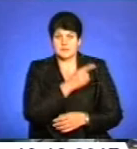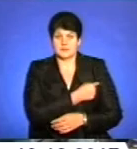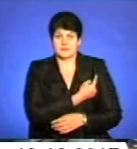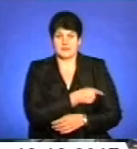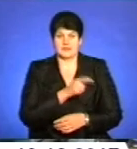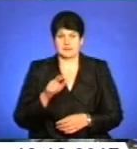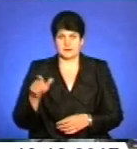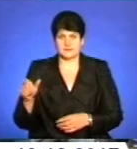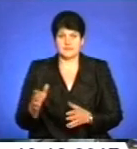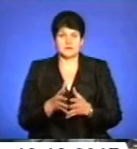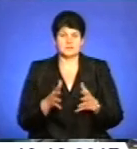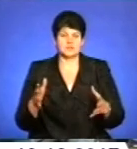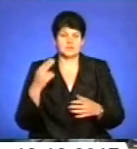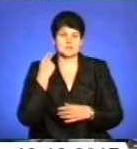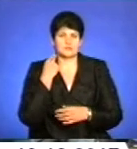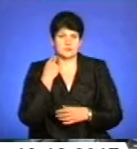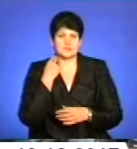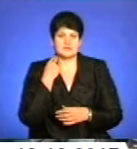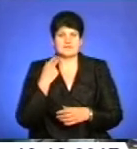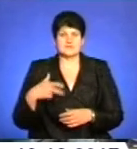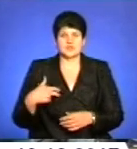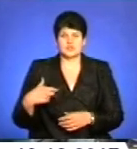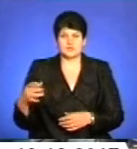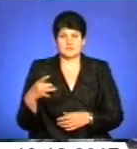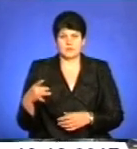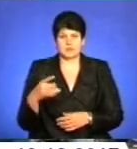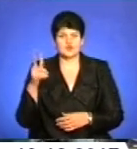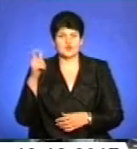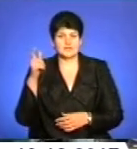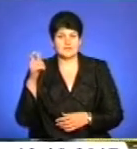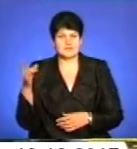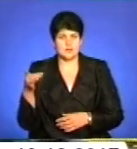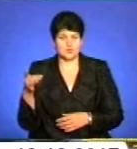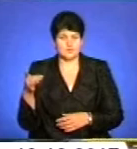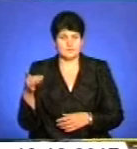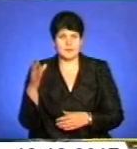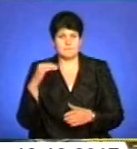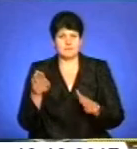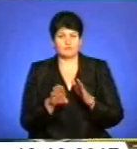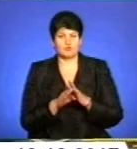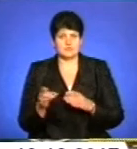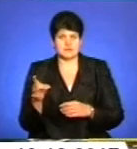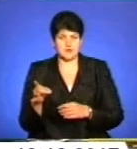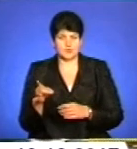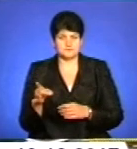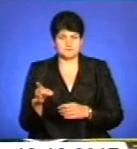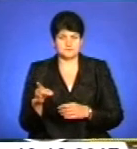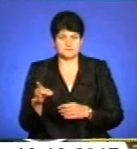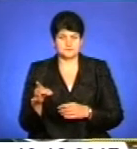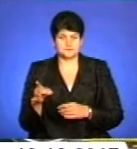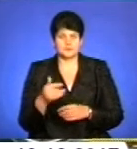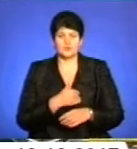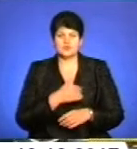Найбільша заборгованість, одна з найбільших, в Заліщицькому районі, Чортківський район, Підволочеський район.